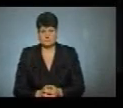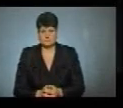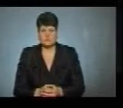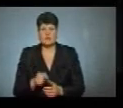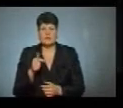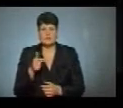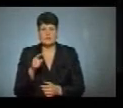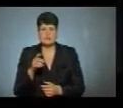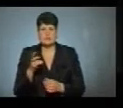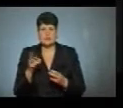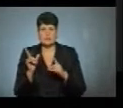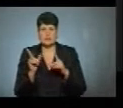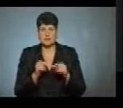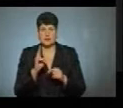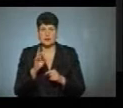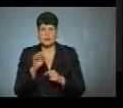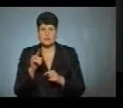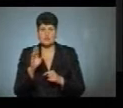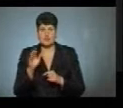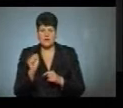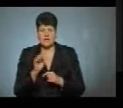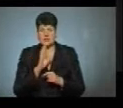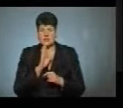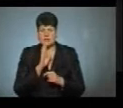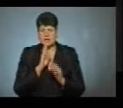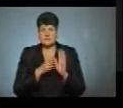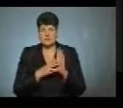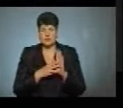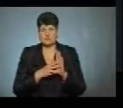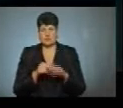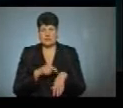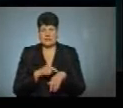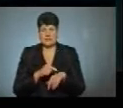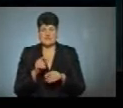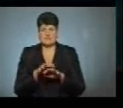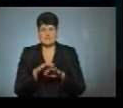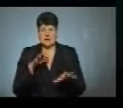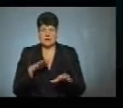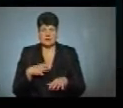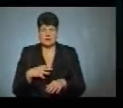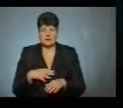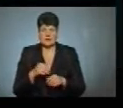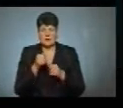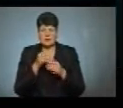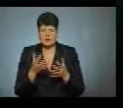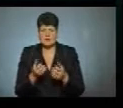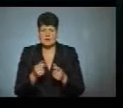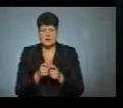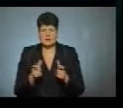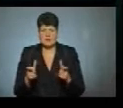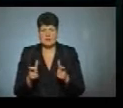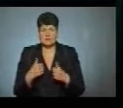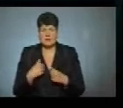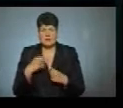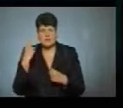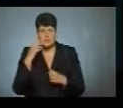Галині Зань потрібно доїхати до Козови. Жінка з 8-ї години у залі очікування. Вдалося взяти білет? Ні, не вдалося. Терміново, бо в мене там